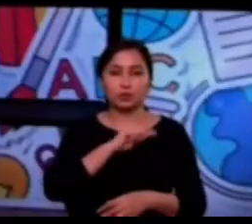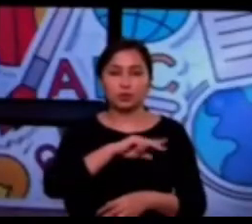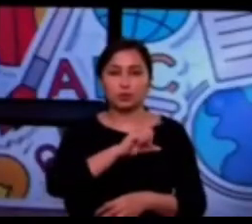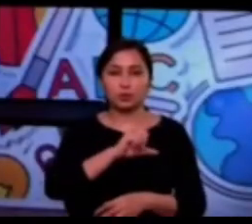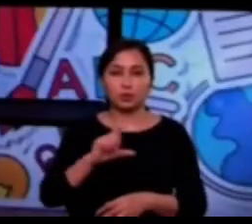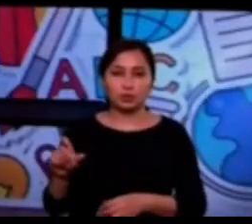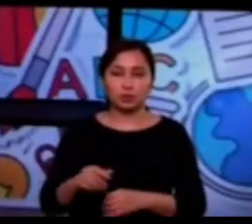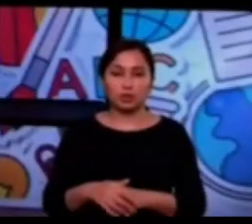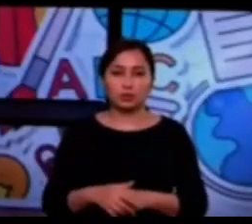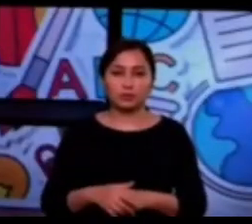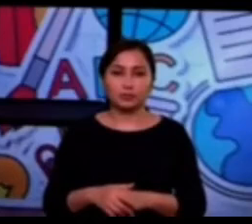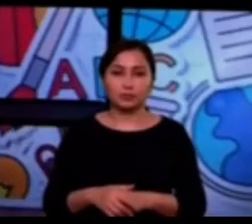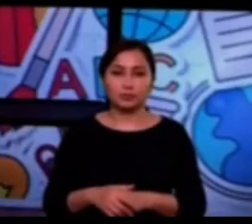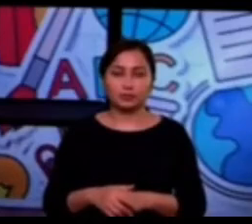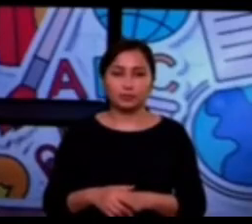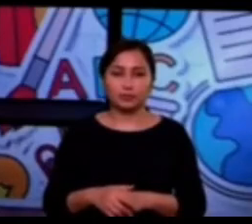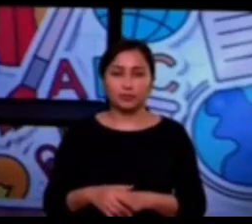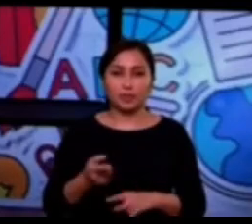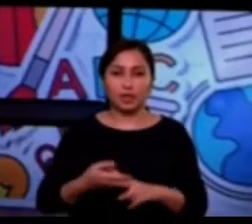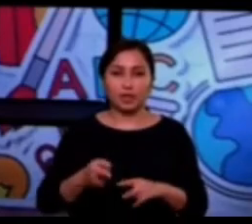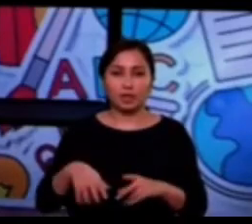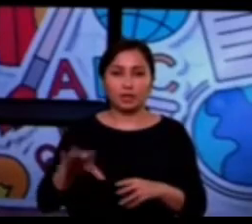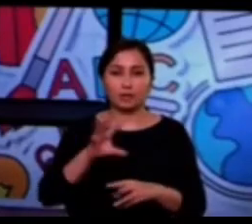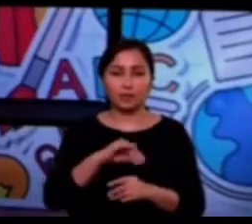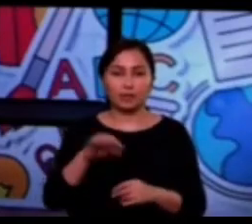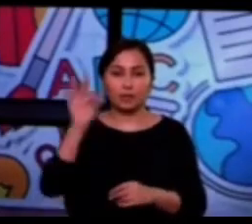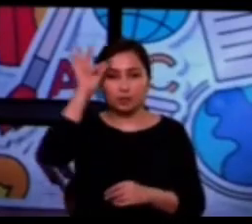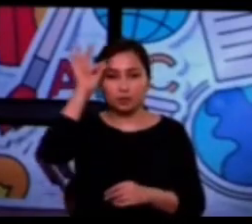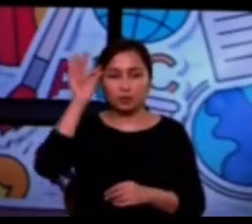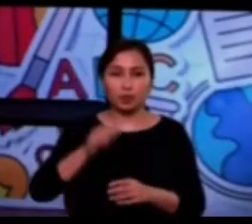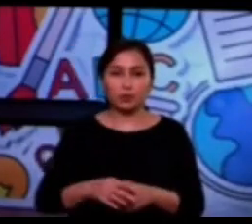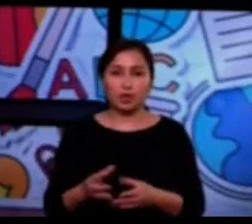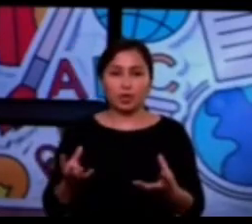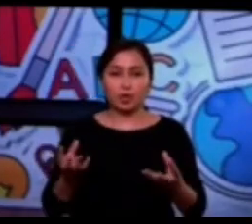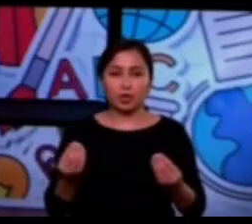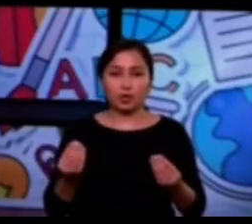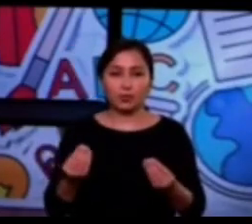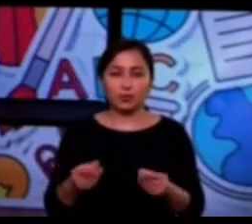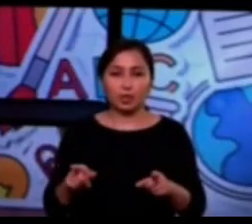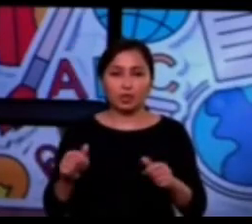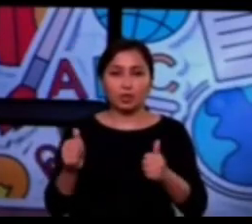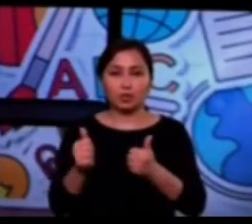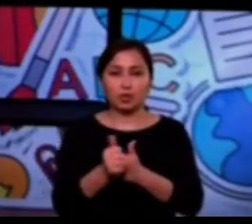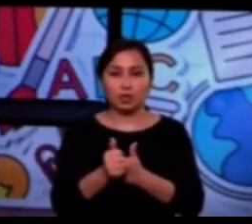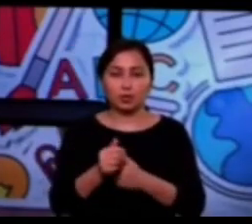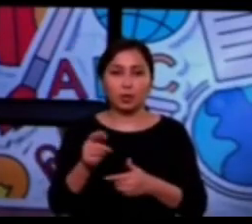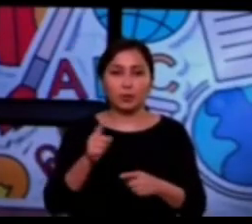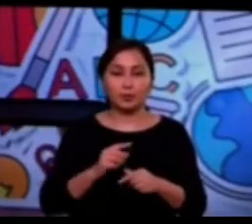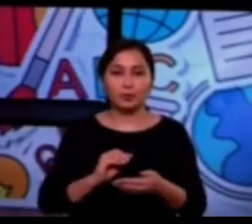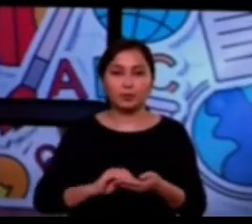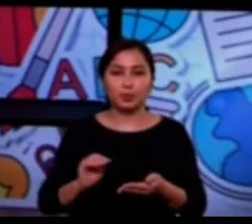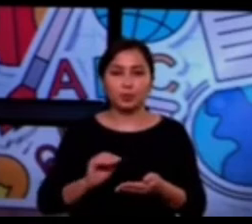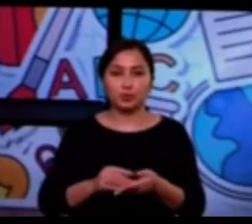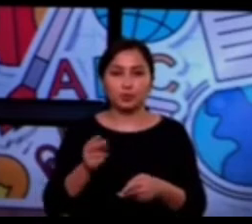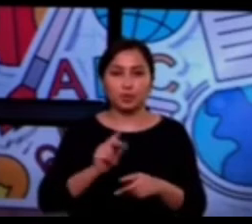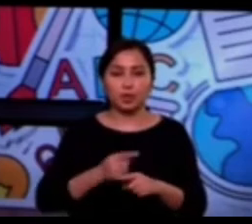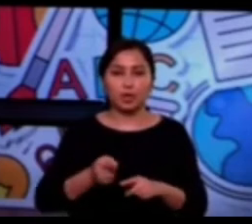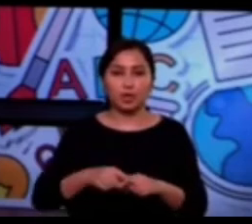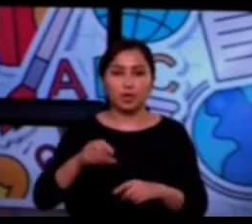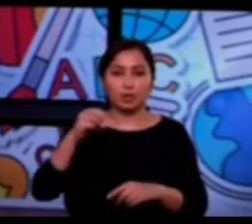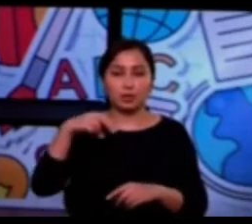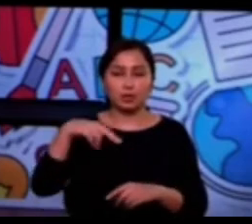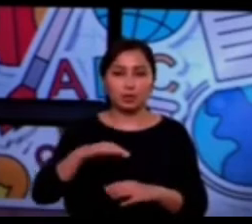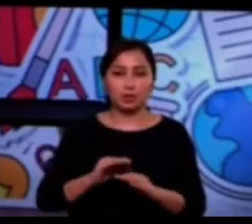строки. Это вам надо запомнить. И еще раз рядышком пишем этот элемент.